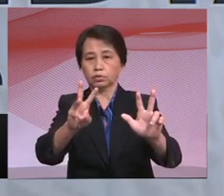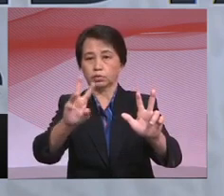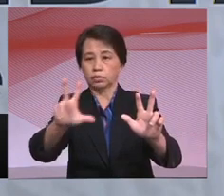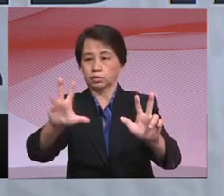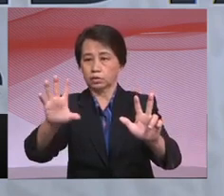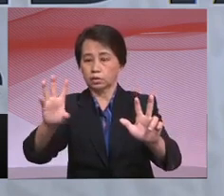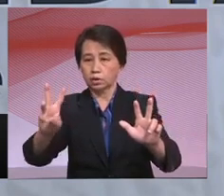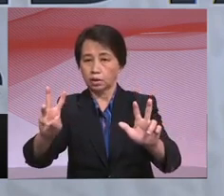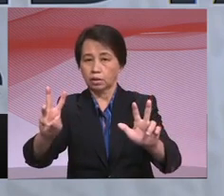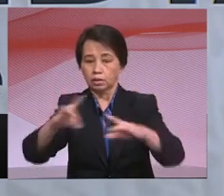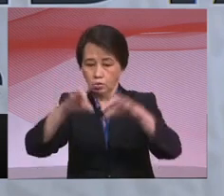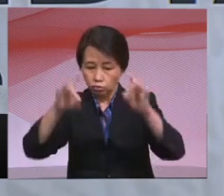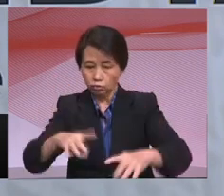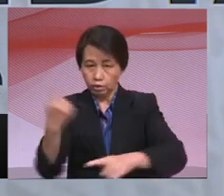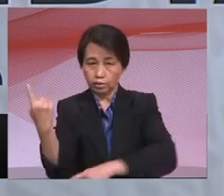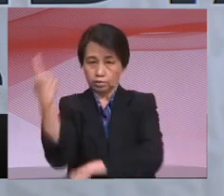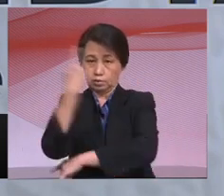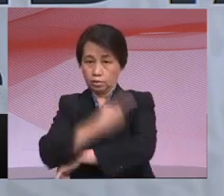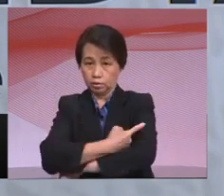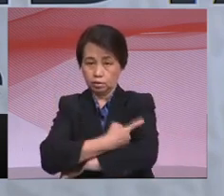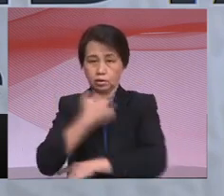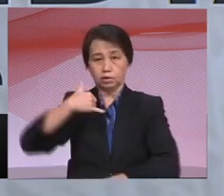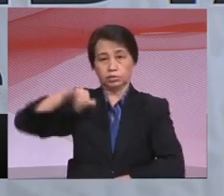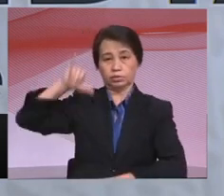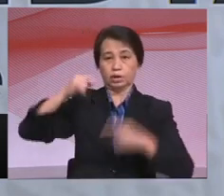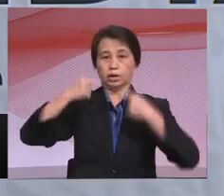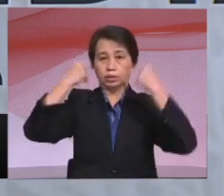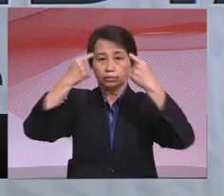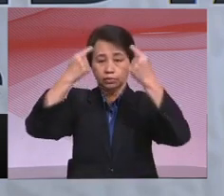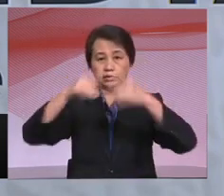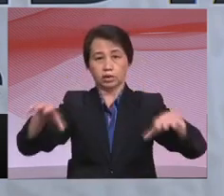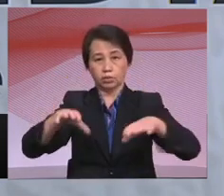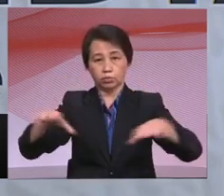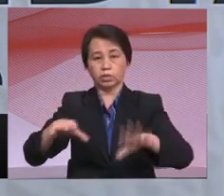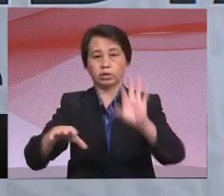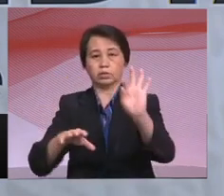38,636 ujian seharian. Dan semalam kita berjaya menjalankan